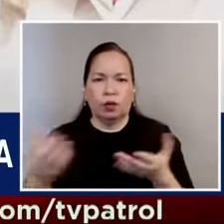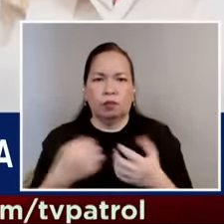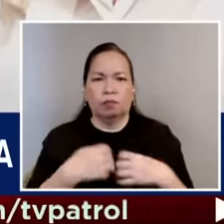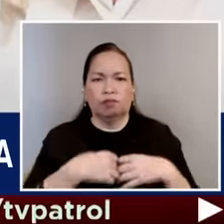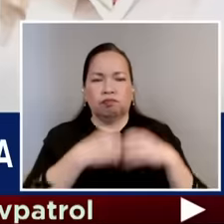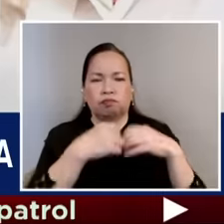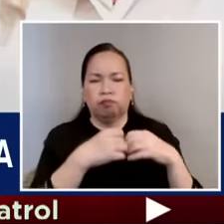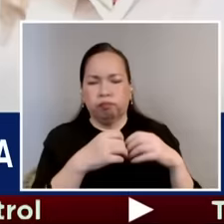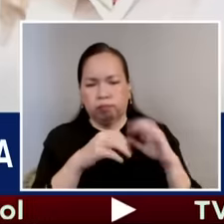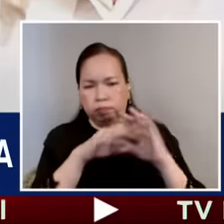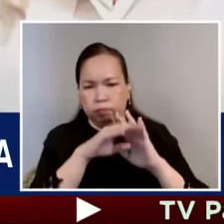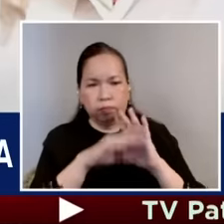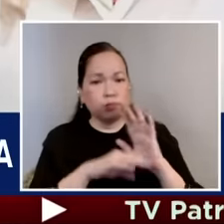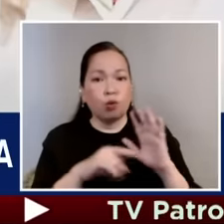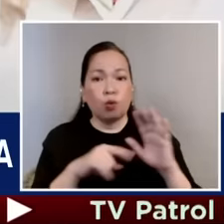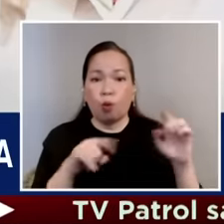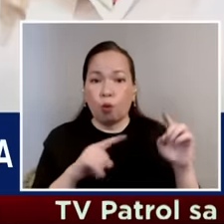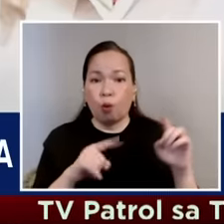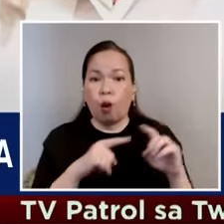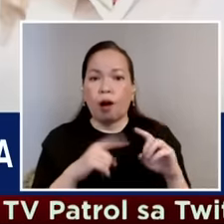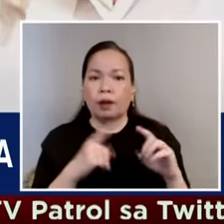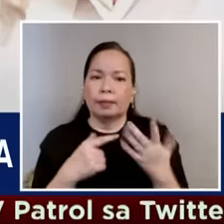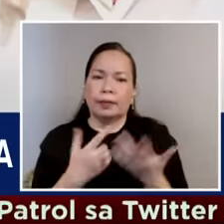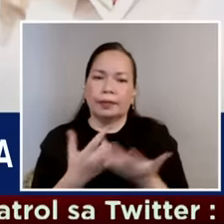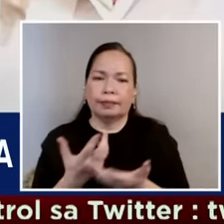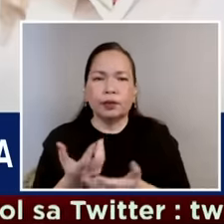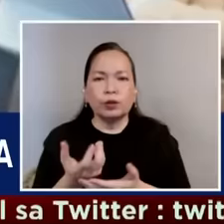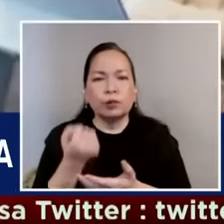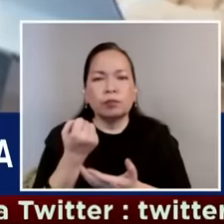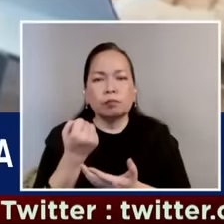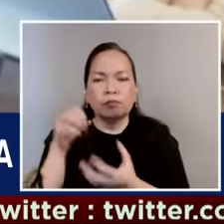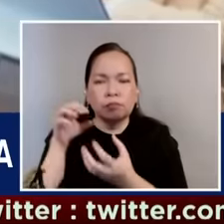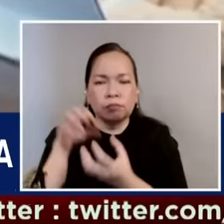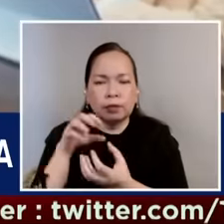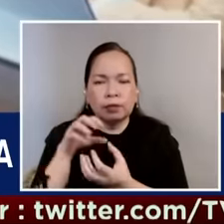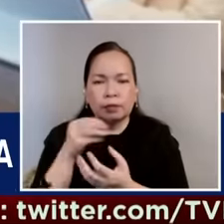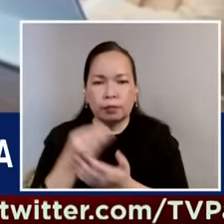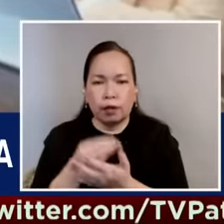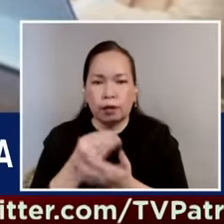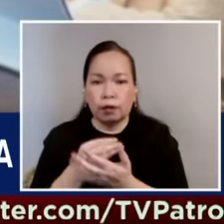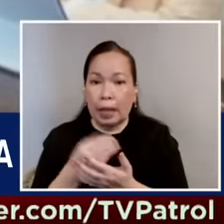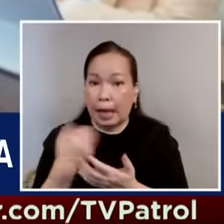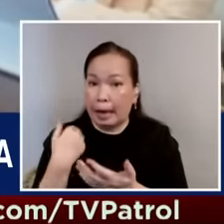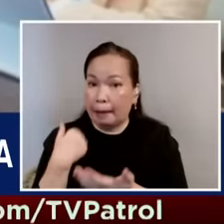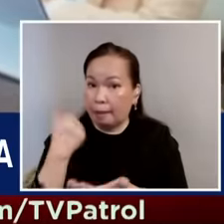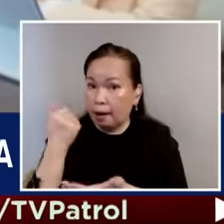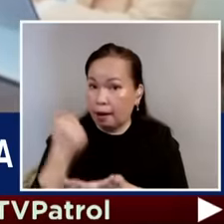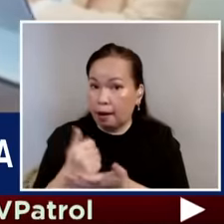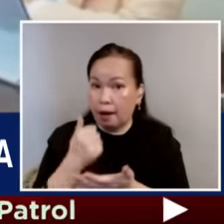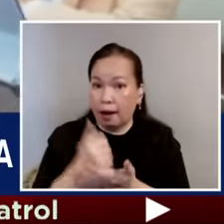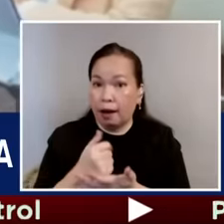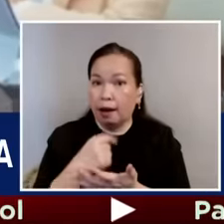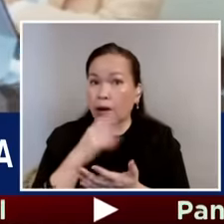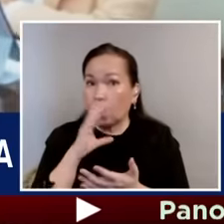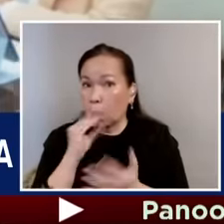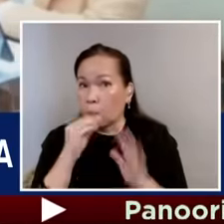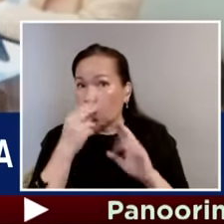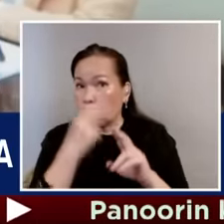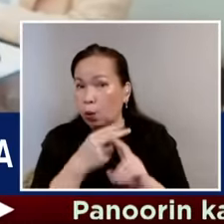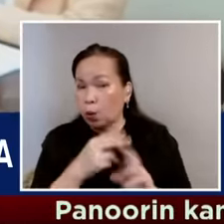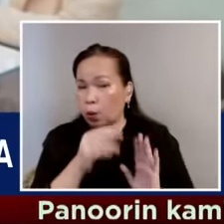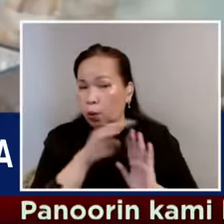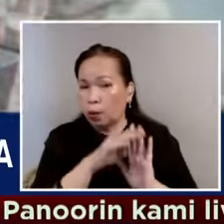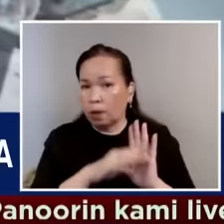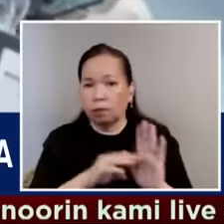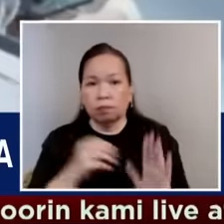structure ng naturang sovereign wealth fund. Wala pang kinukumpirma ang Malacañang kung sino ang itatalagang pinuno